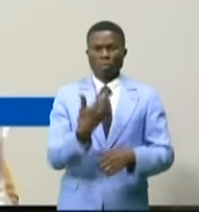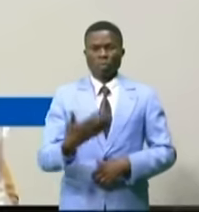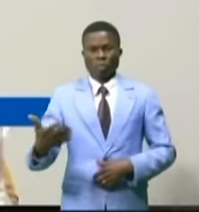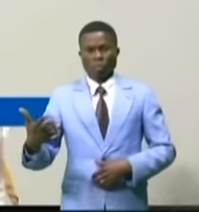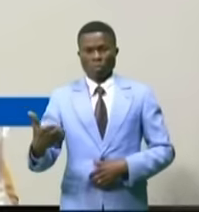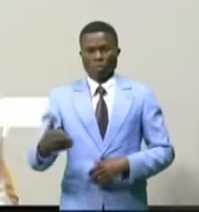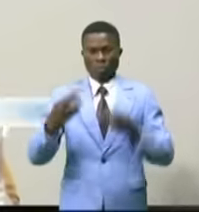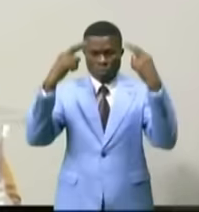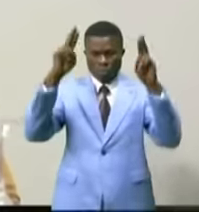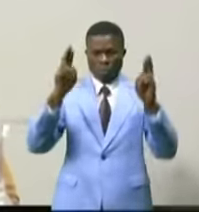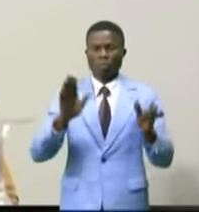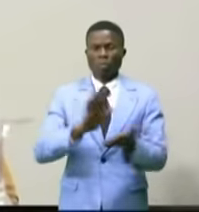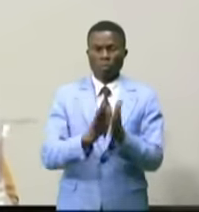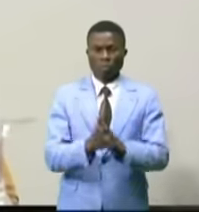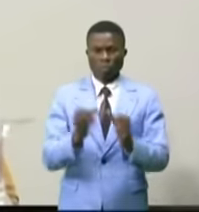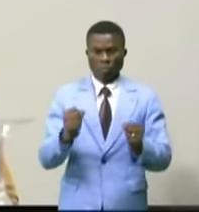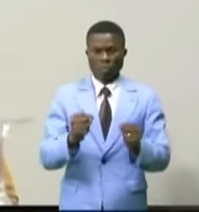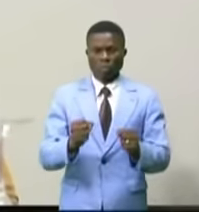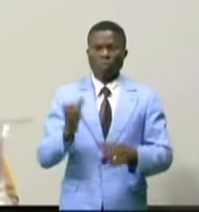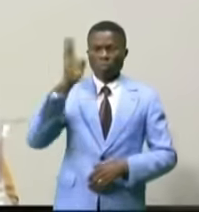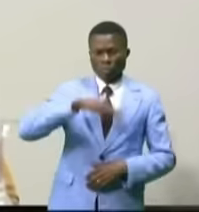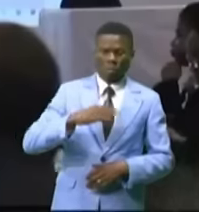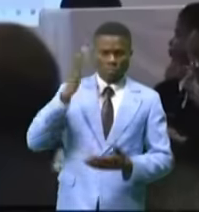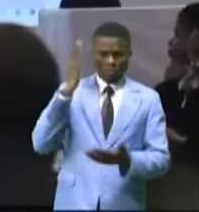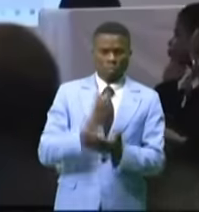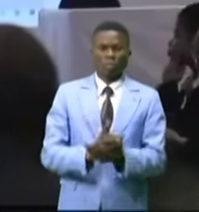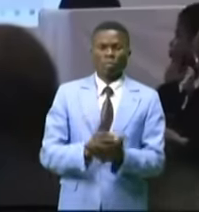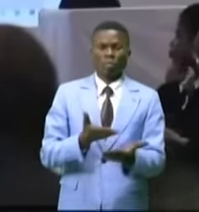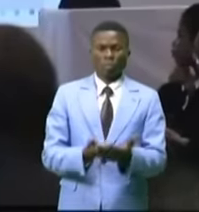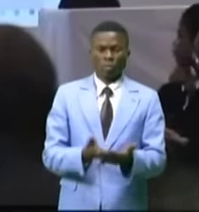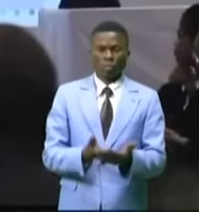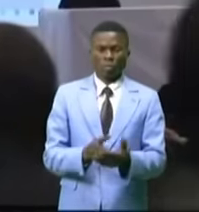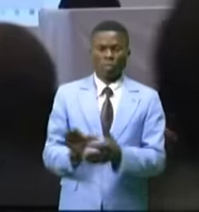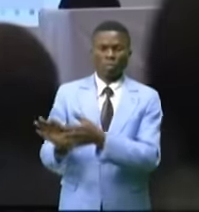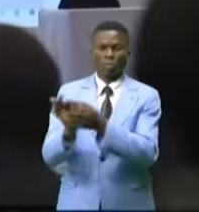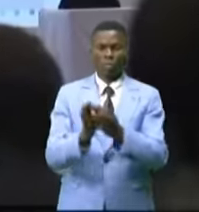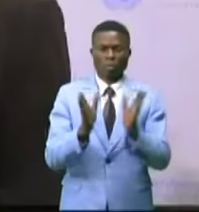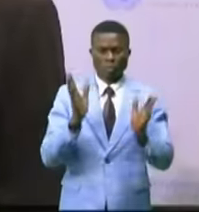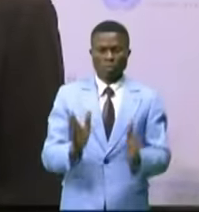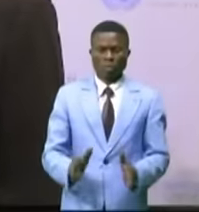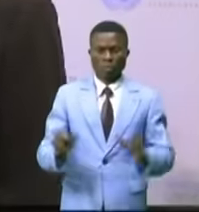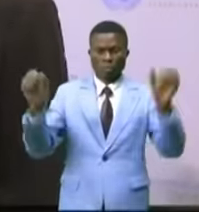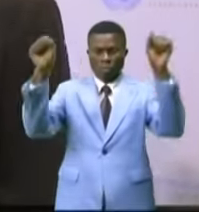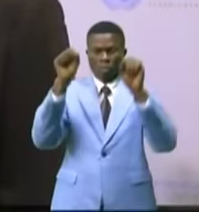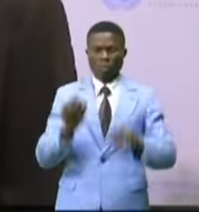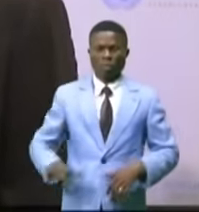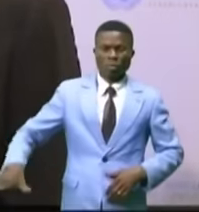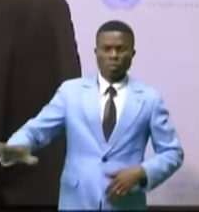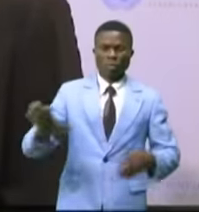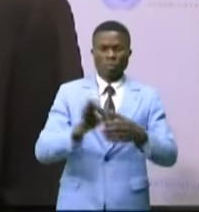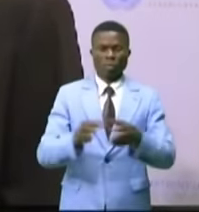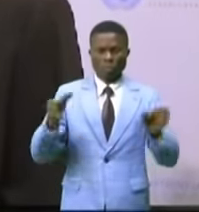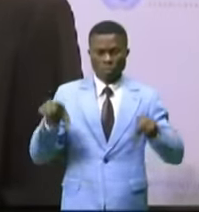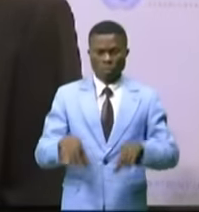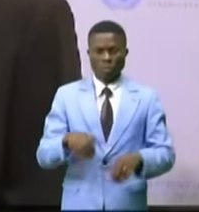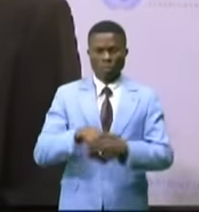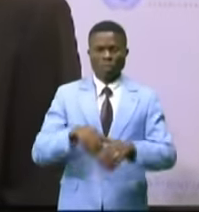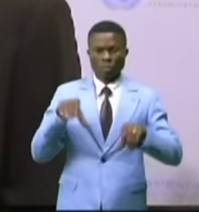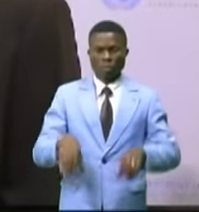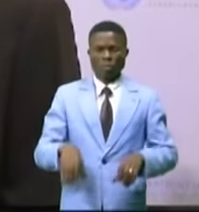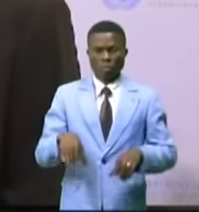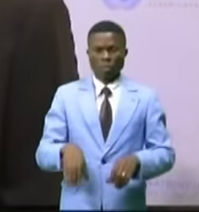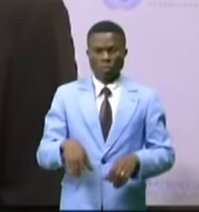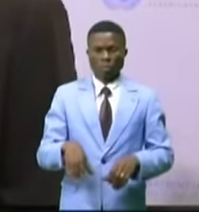soient renforcés et ceux d'échec contournés. Le coordonnateur résident du système des Nations Unies en RDC, Bruno Lemarquis,